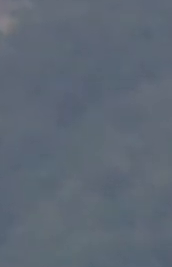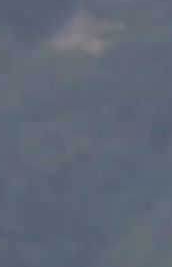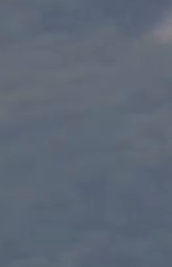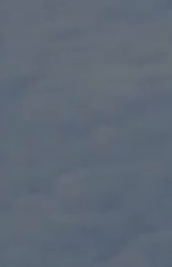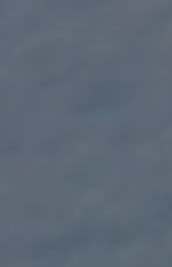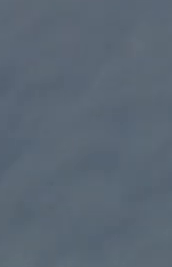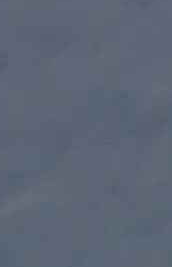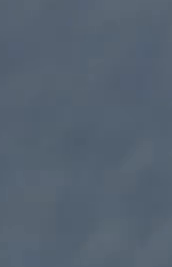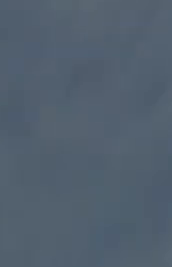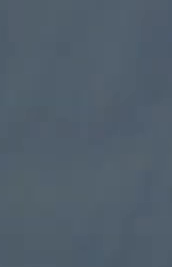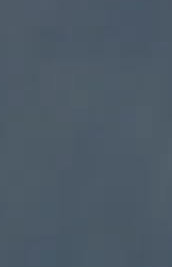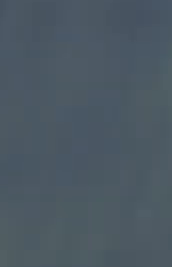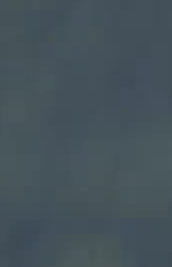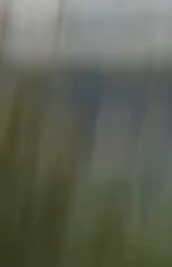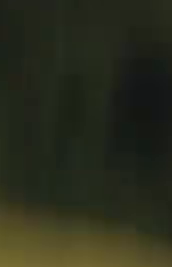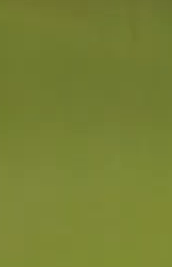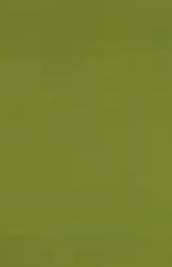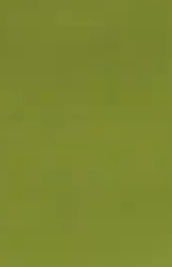굿샷!